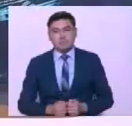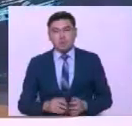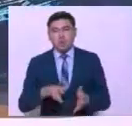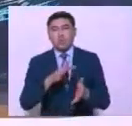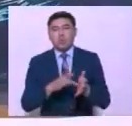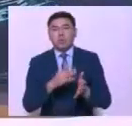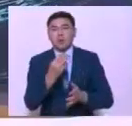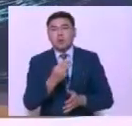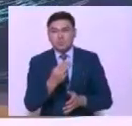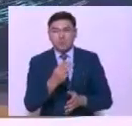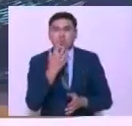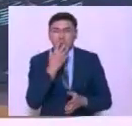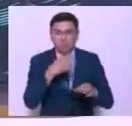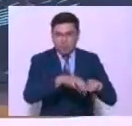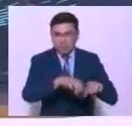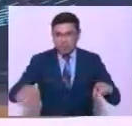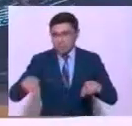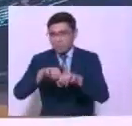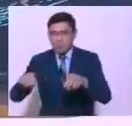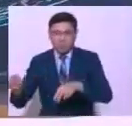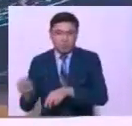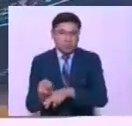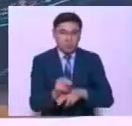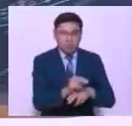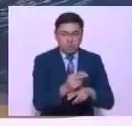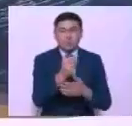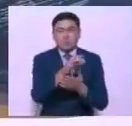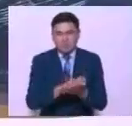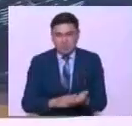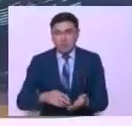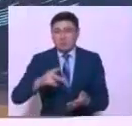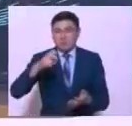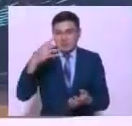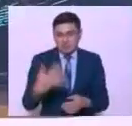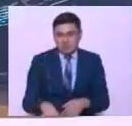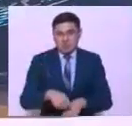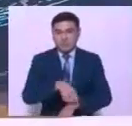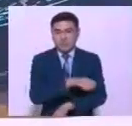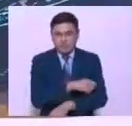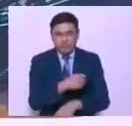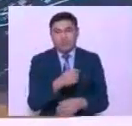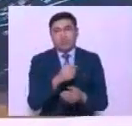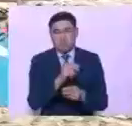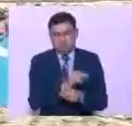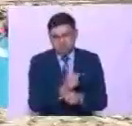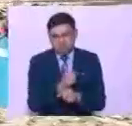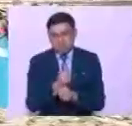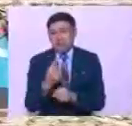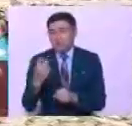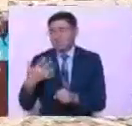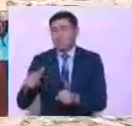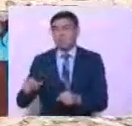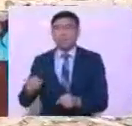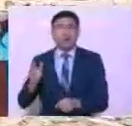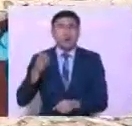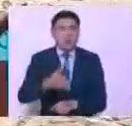Ақтауда жылу желілерін жаңарту жұмыстары жалғасып жатыр. 250-ге жуық адам магистральдық жылу желілерін жаңарту жұмыстарына жұмылдырылған. Тұрғын